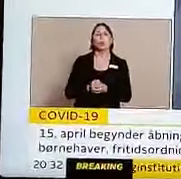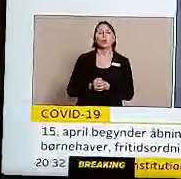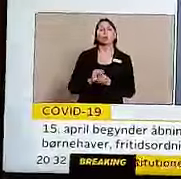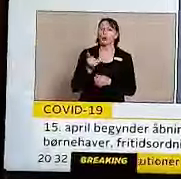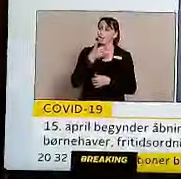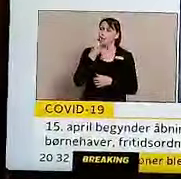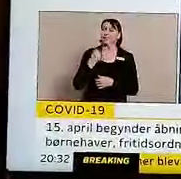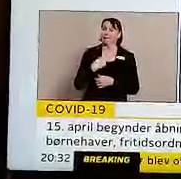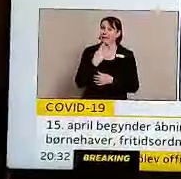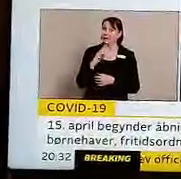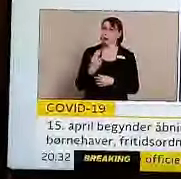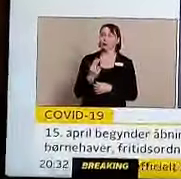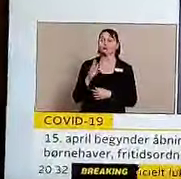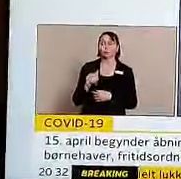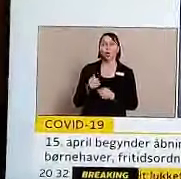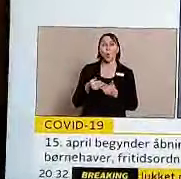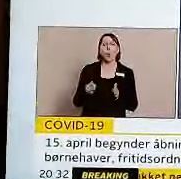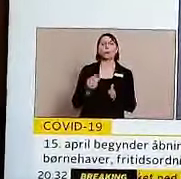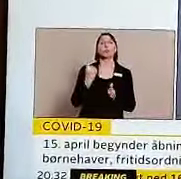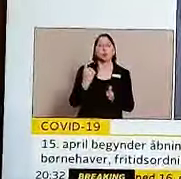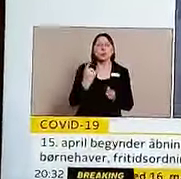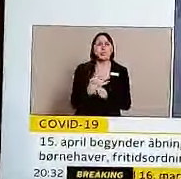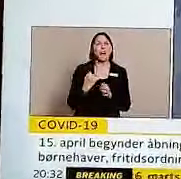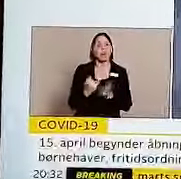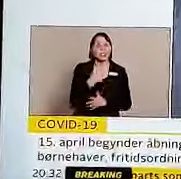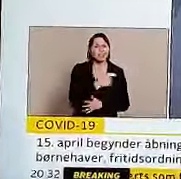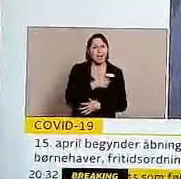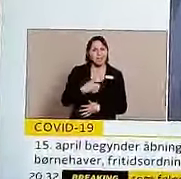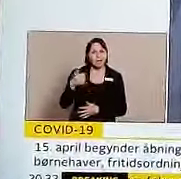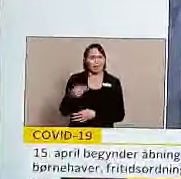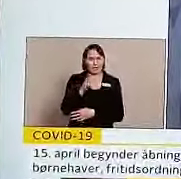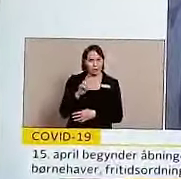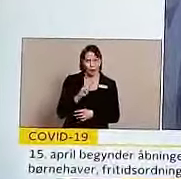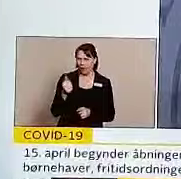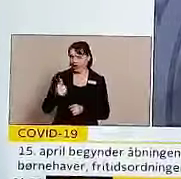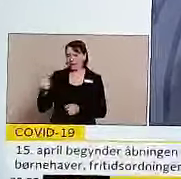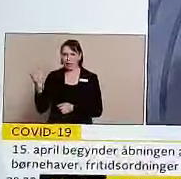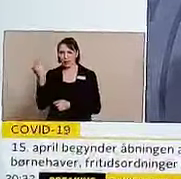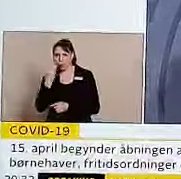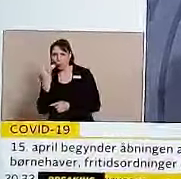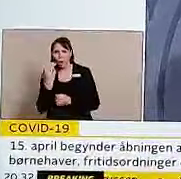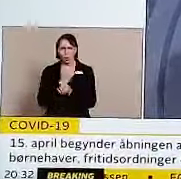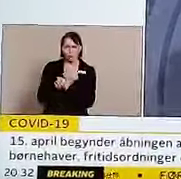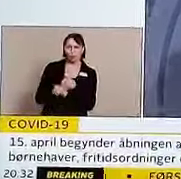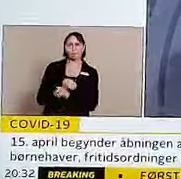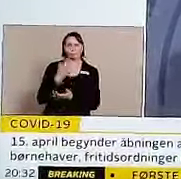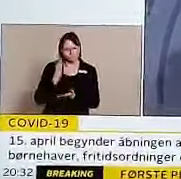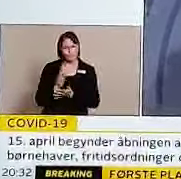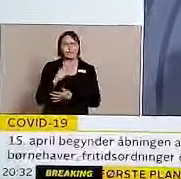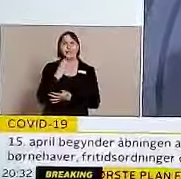لا يسعنا إلا أن ننبه المواطنين على أن يستمروا بالحجر